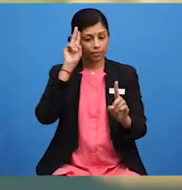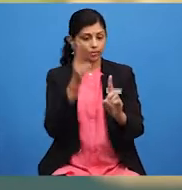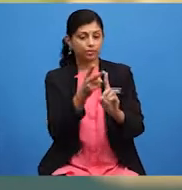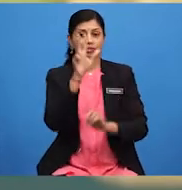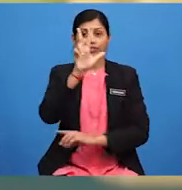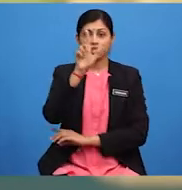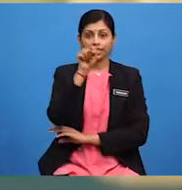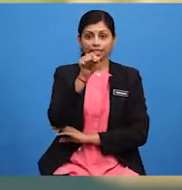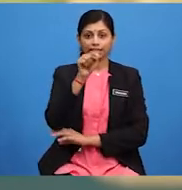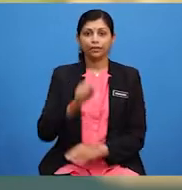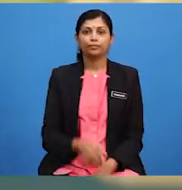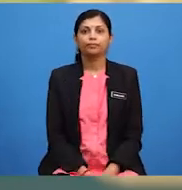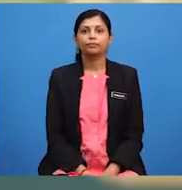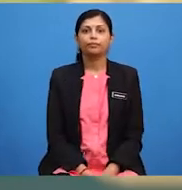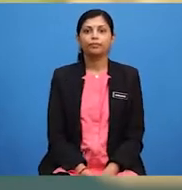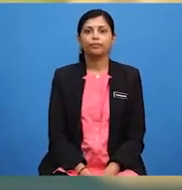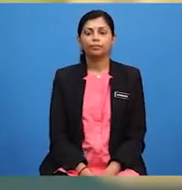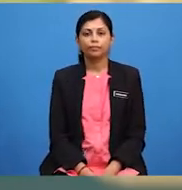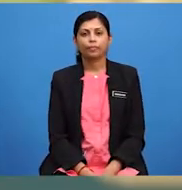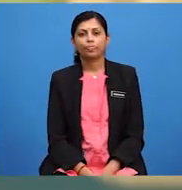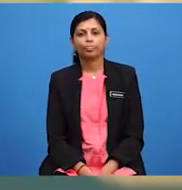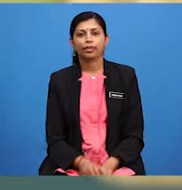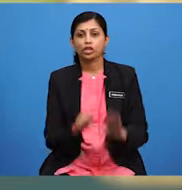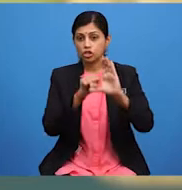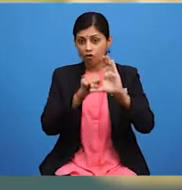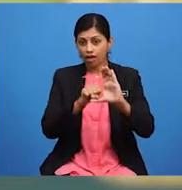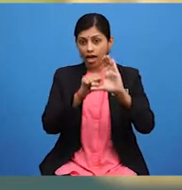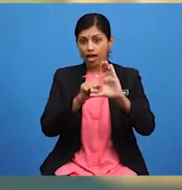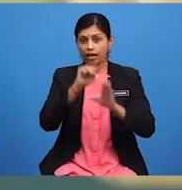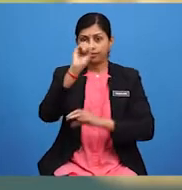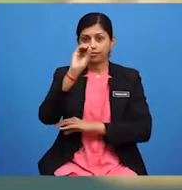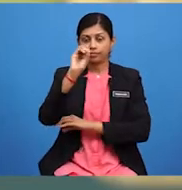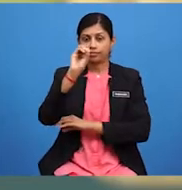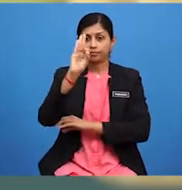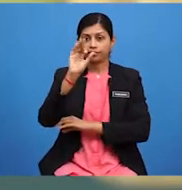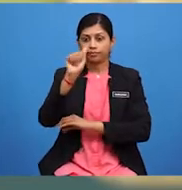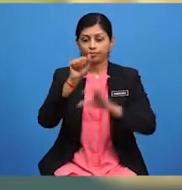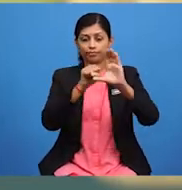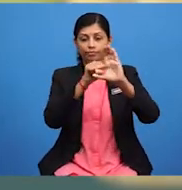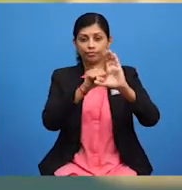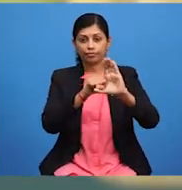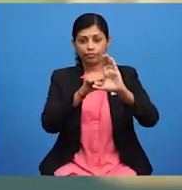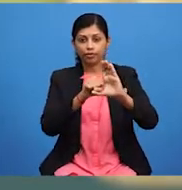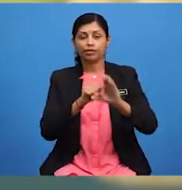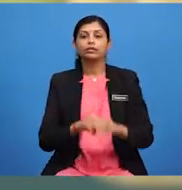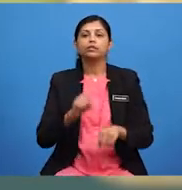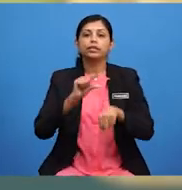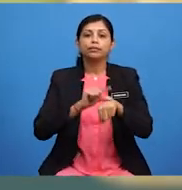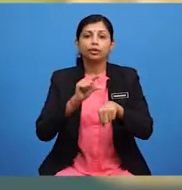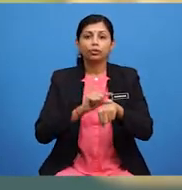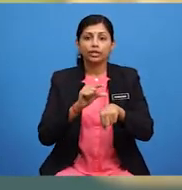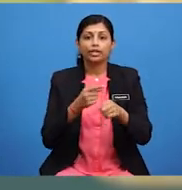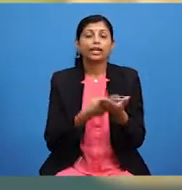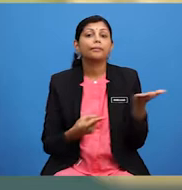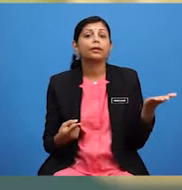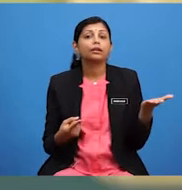perspektif tiga titik, juga lakaran sebuah sofa. Lakaran ini menggunakan